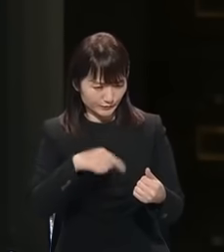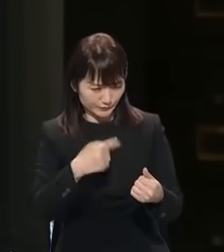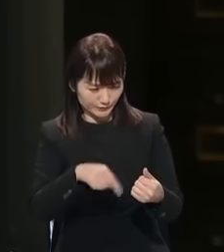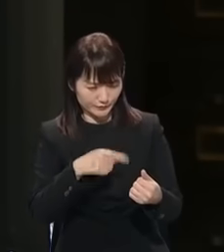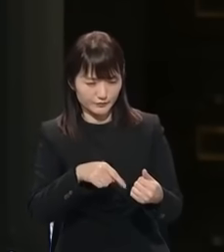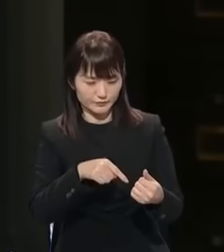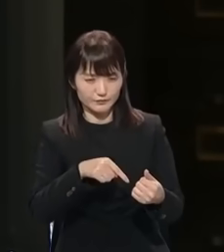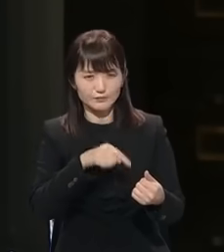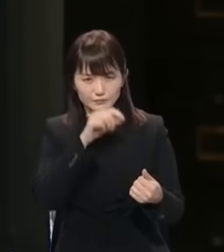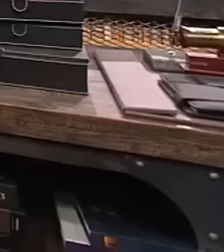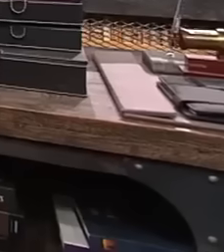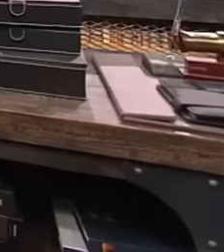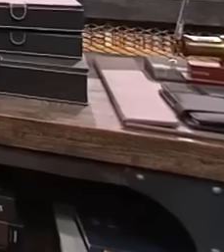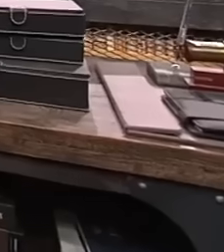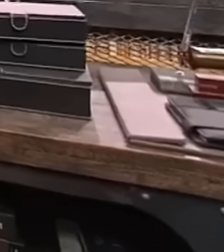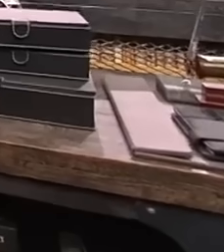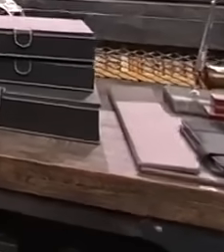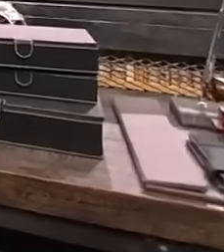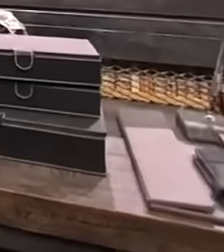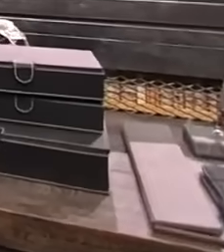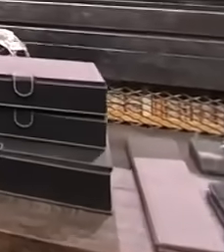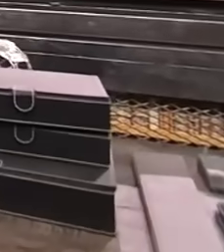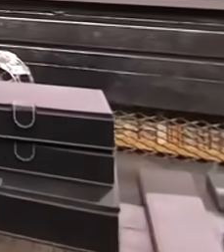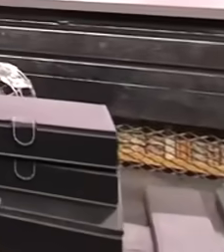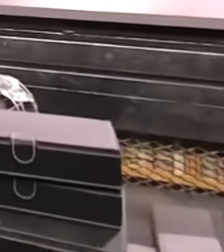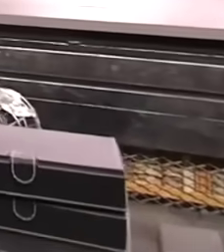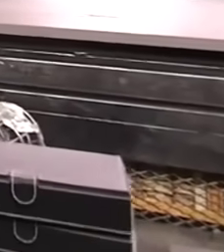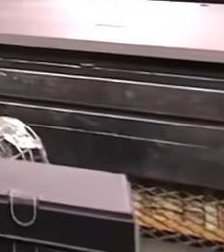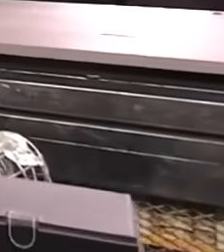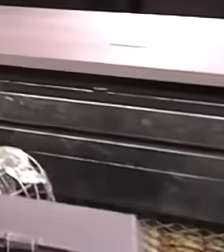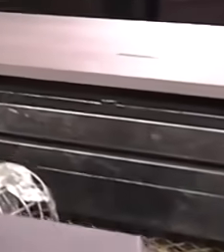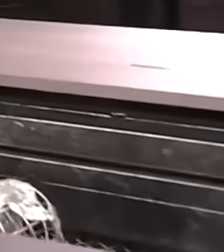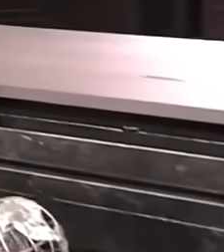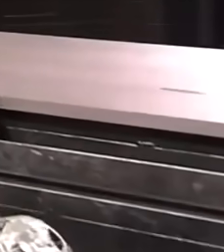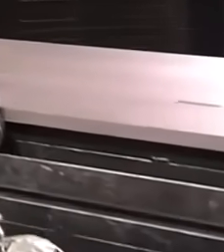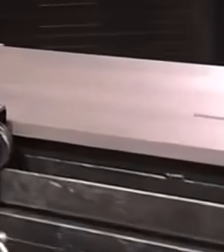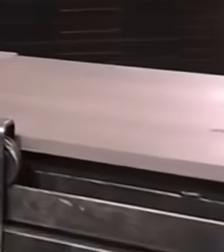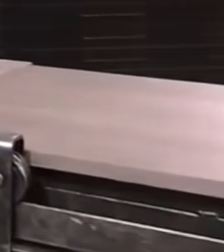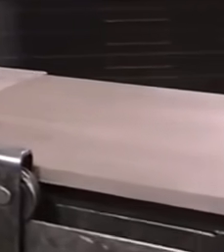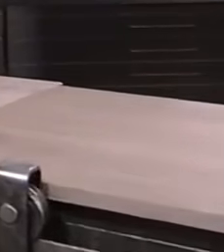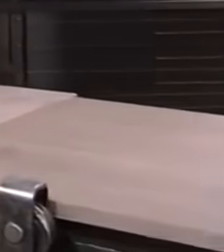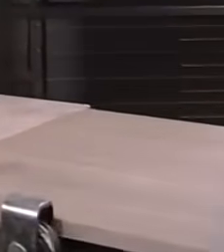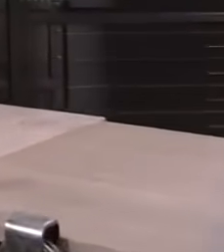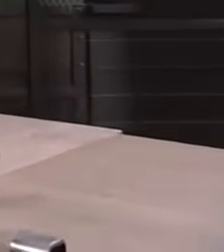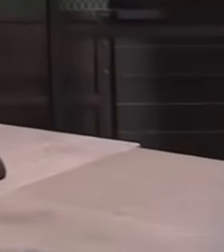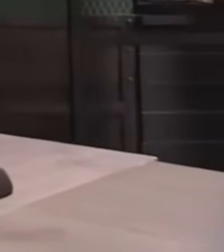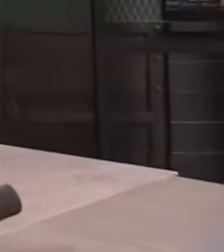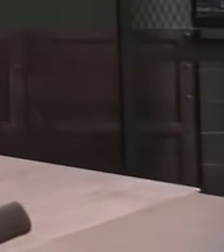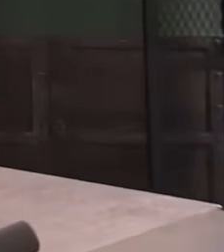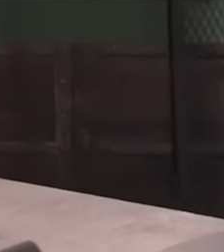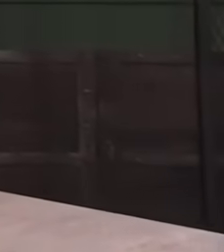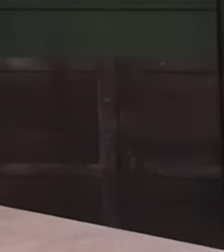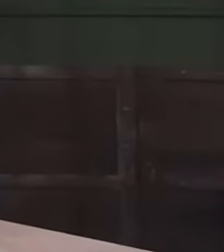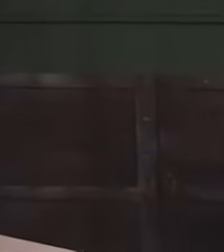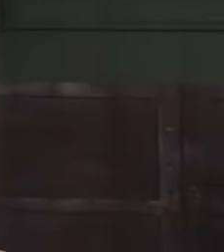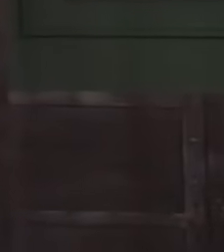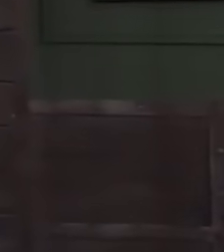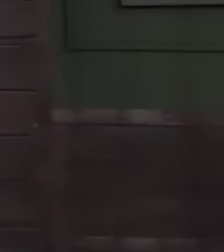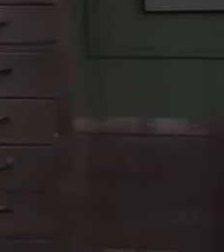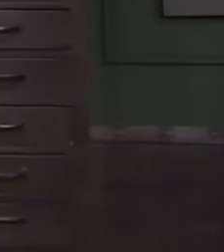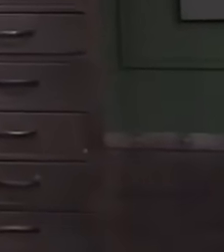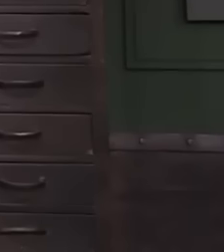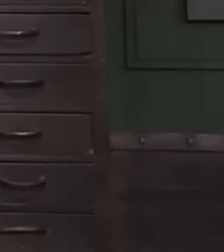시키셨습니다 좋겠네요이 사건의 진실을 추적하고 싶으십니까 그렇다면 사반 채널을 구독해 주세요 지금까지